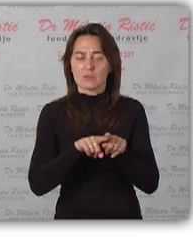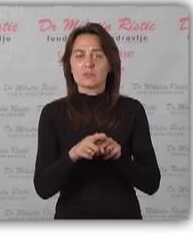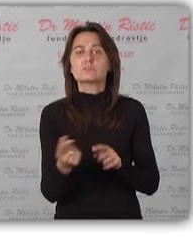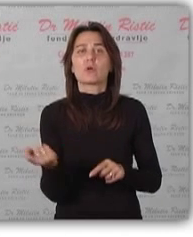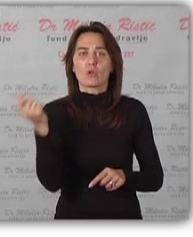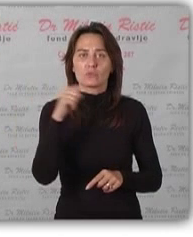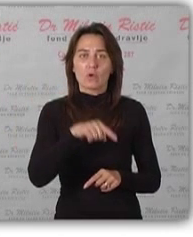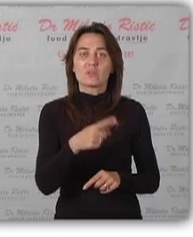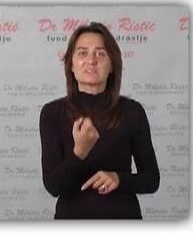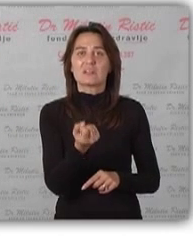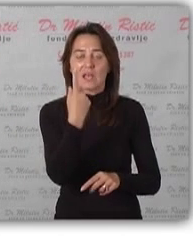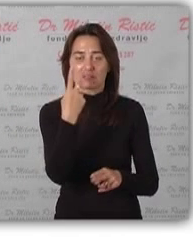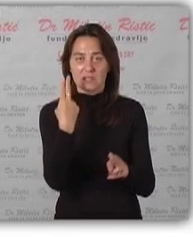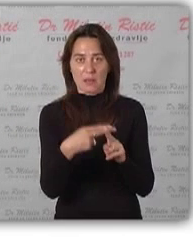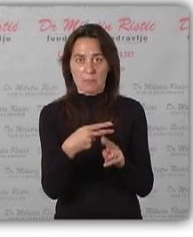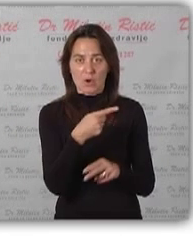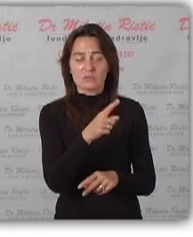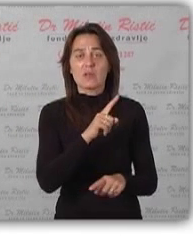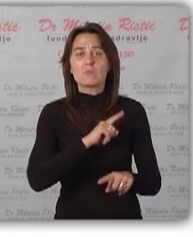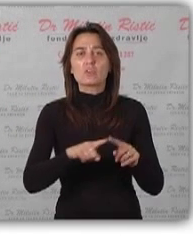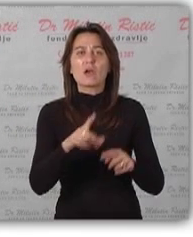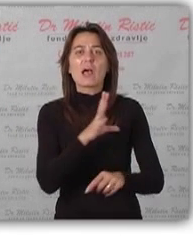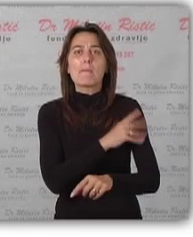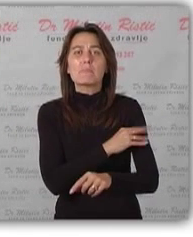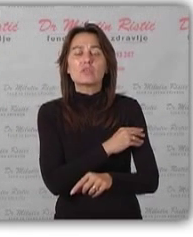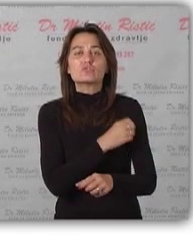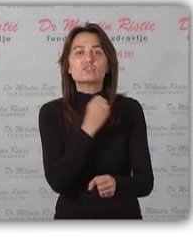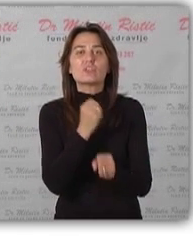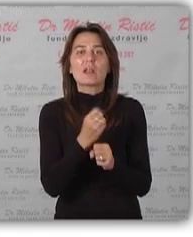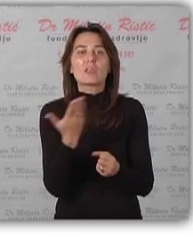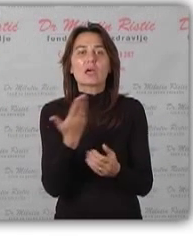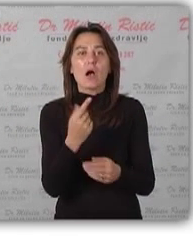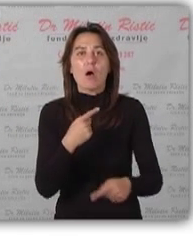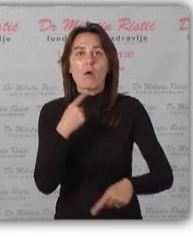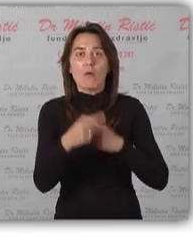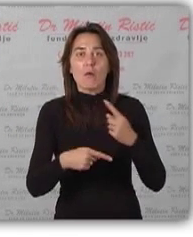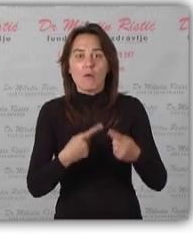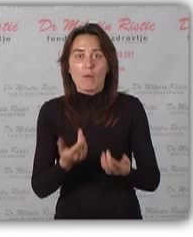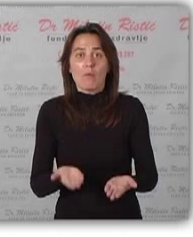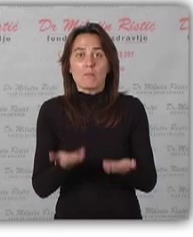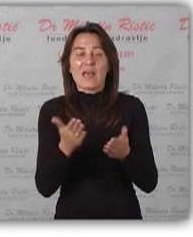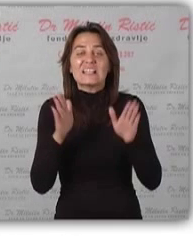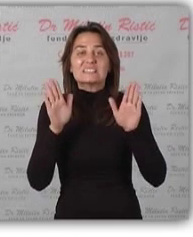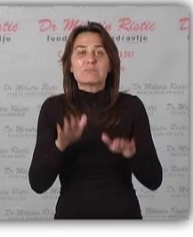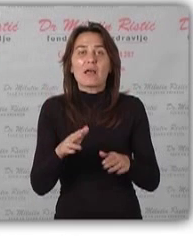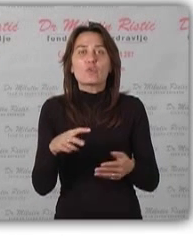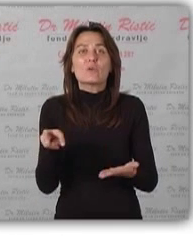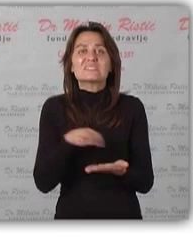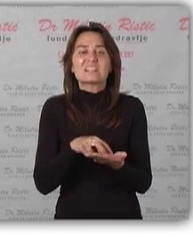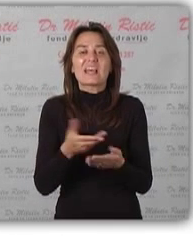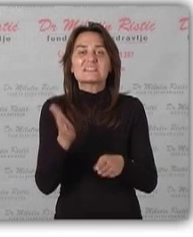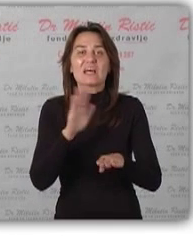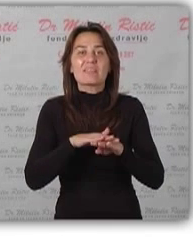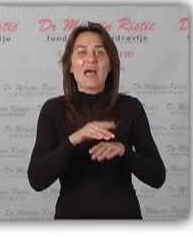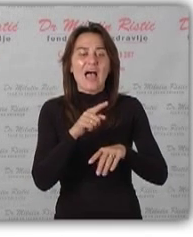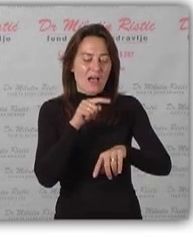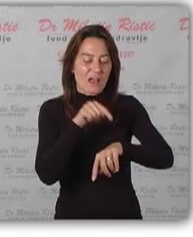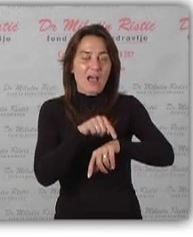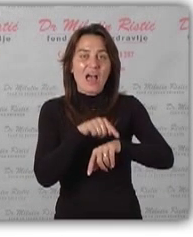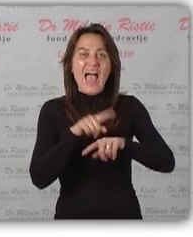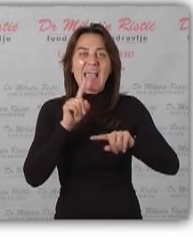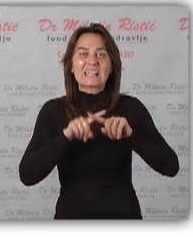takođe pridonosi nastanku artroza zbog toga što mišići deluju kao amortizeri koji smanjuju stres na